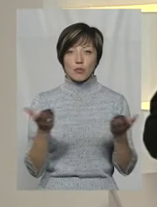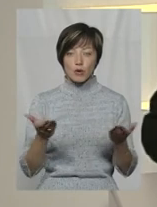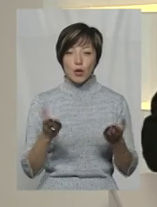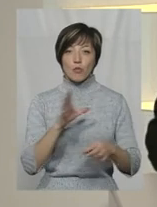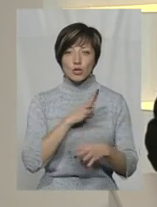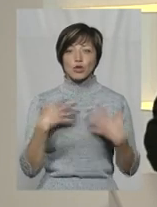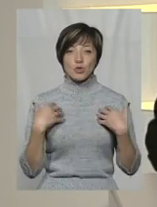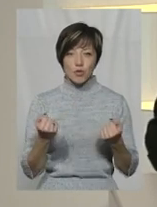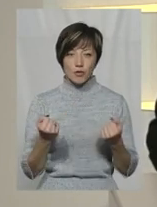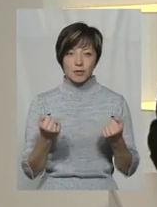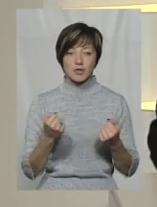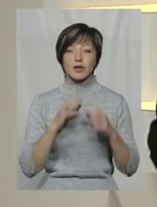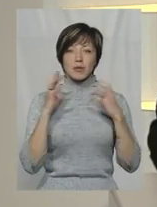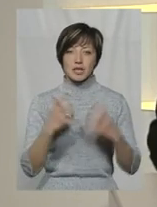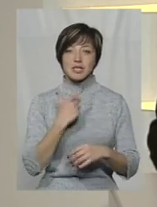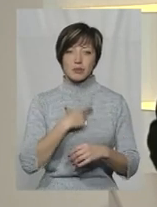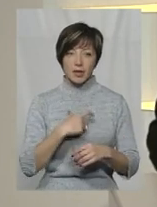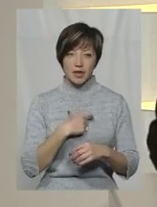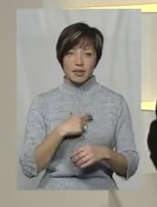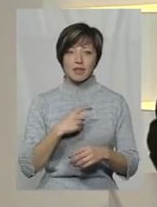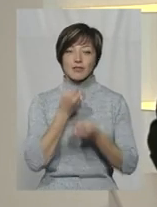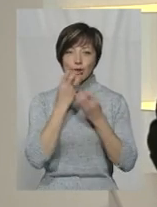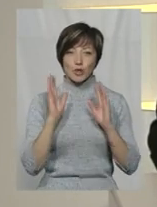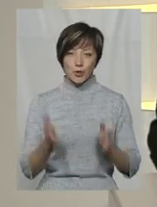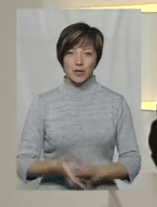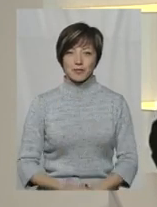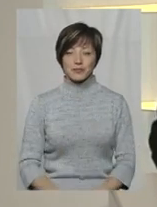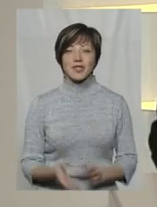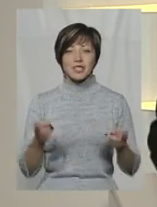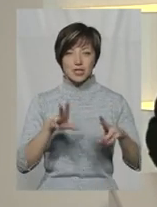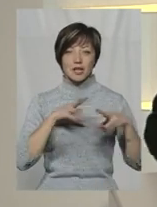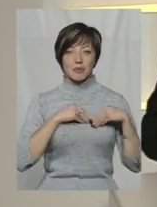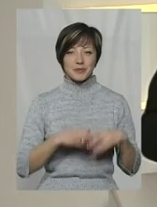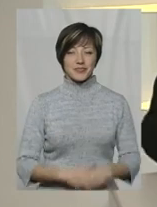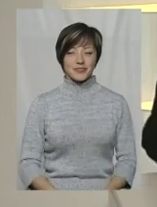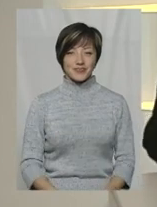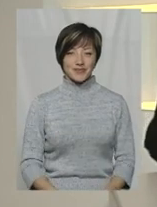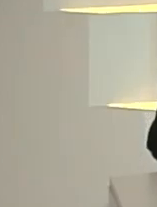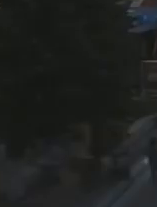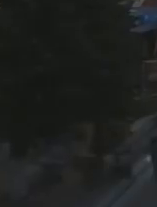бути здоровими. Бережіться і все буде добре. Залишайтесь разом із нами.